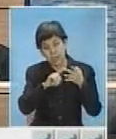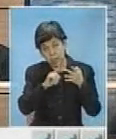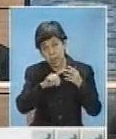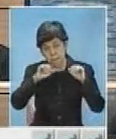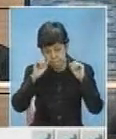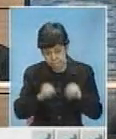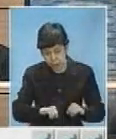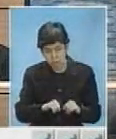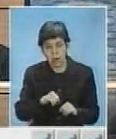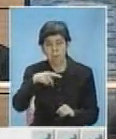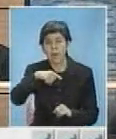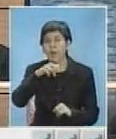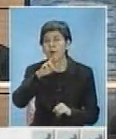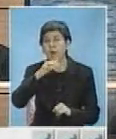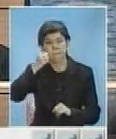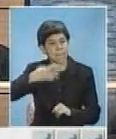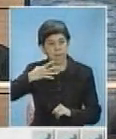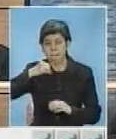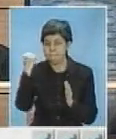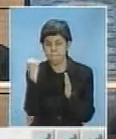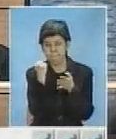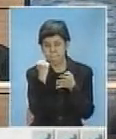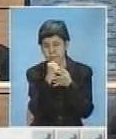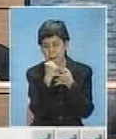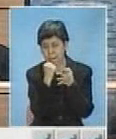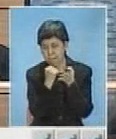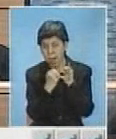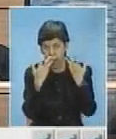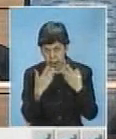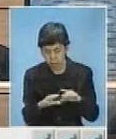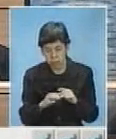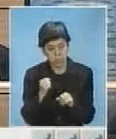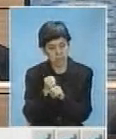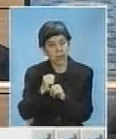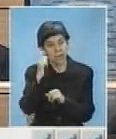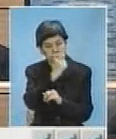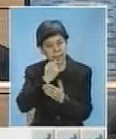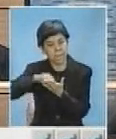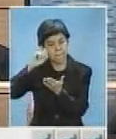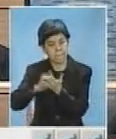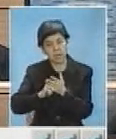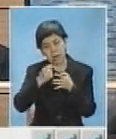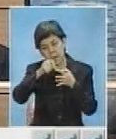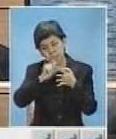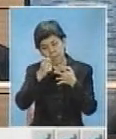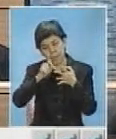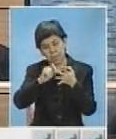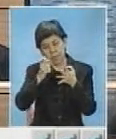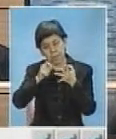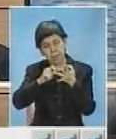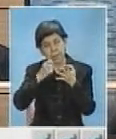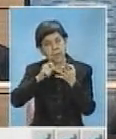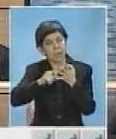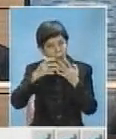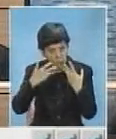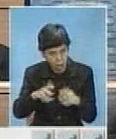ติ4พระราชกำหนดและก็ได้มีการลงพระราชกิจจาในวันที่26มกราคมในทั้ง4พระราชกำหนด